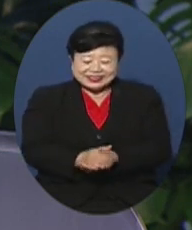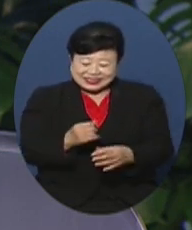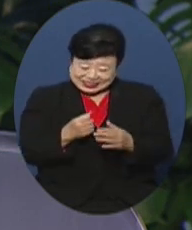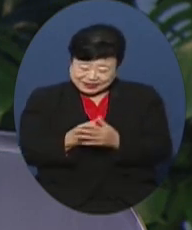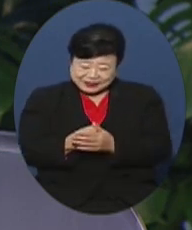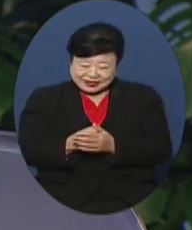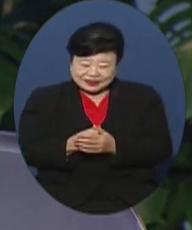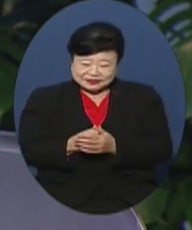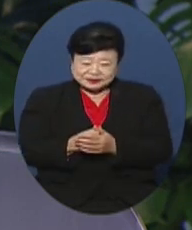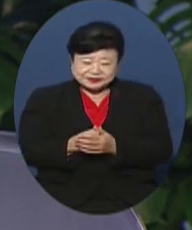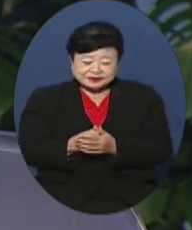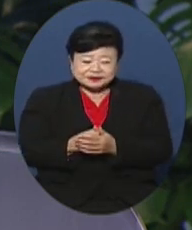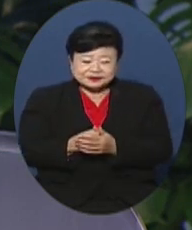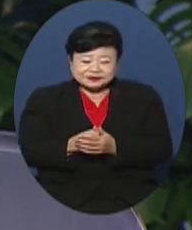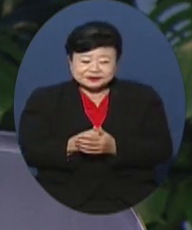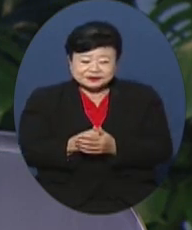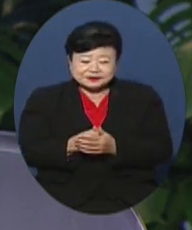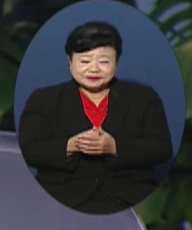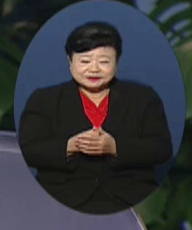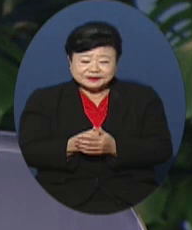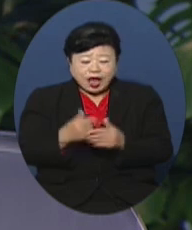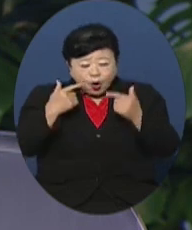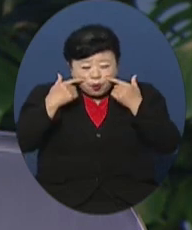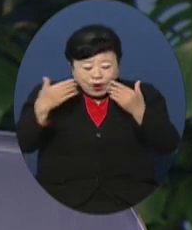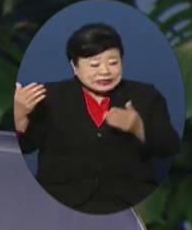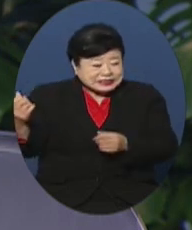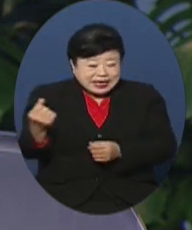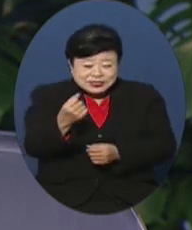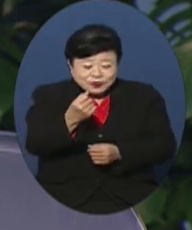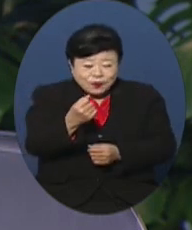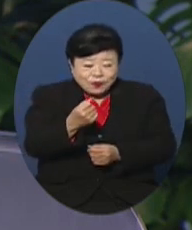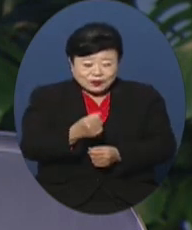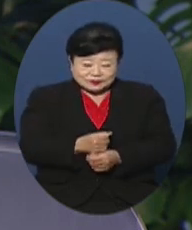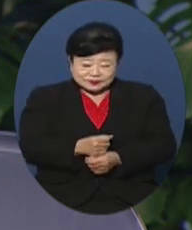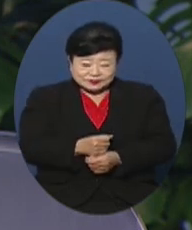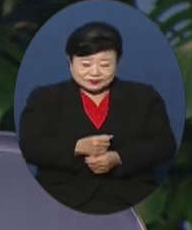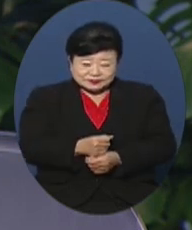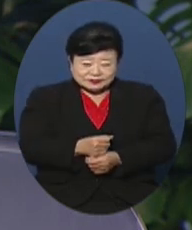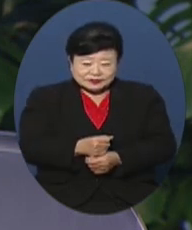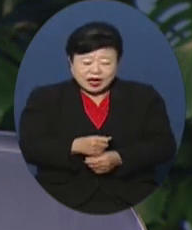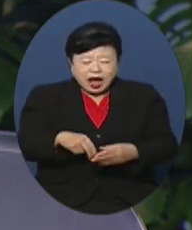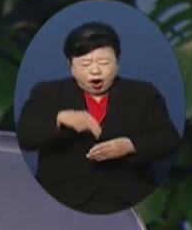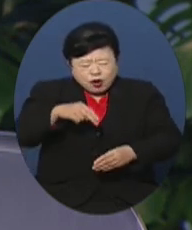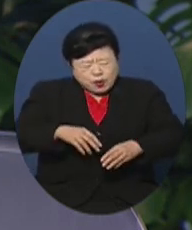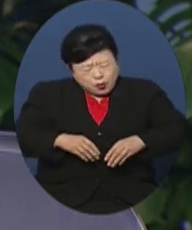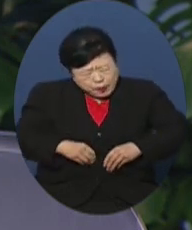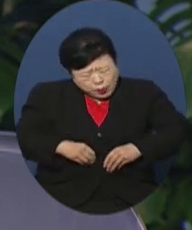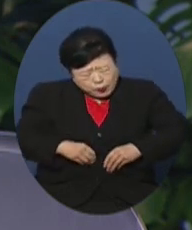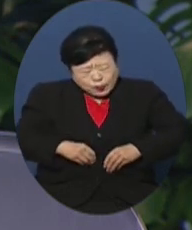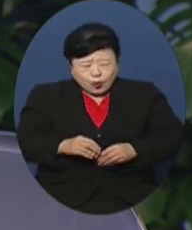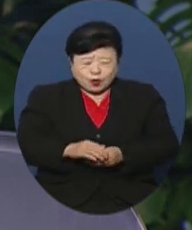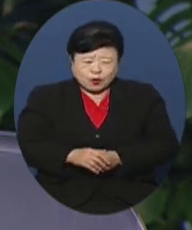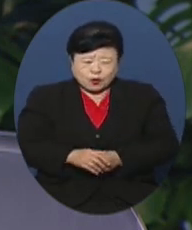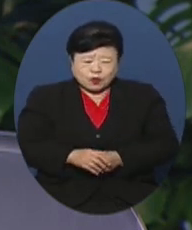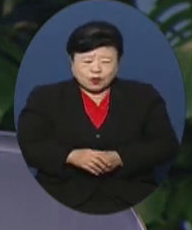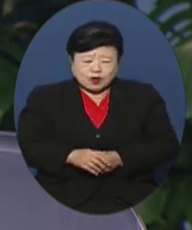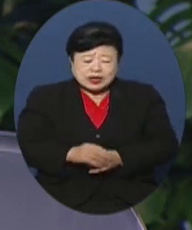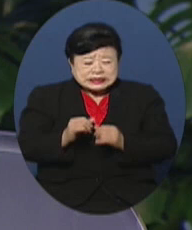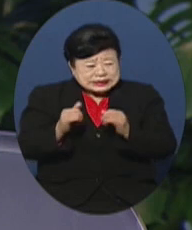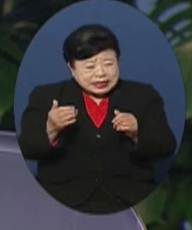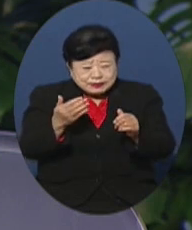그래서 확고하신 확신을 가지고 가난하고 헐벗고 굶주리고